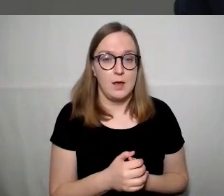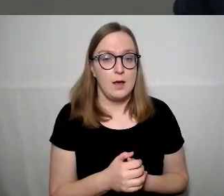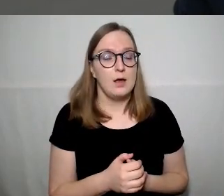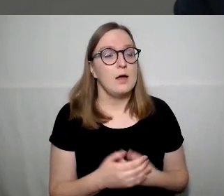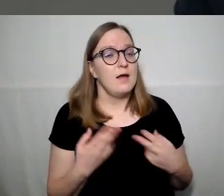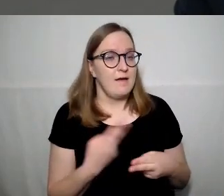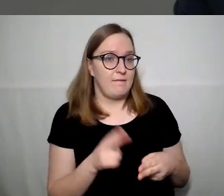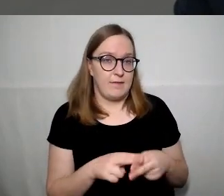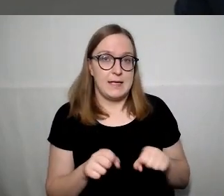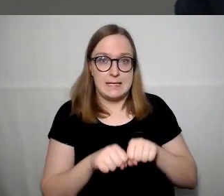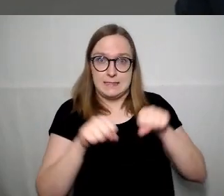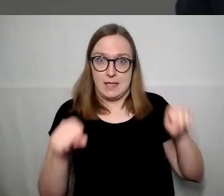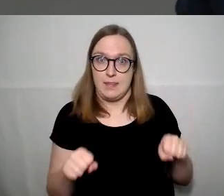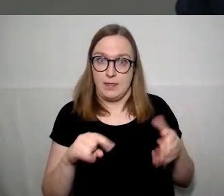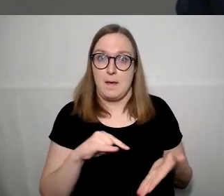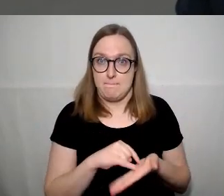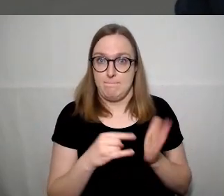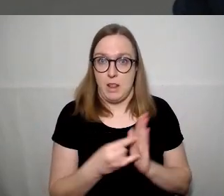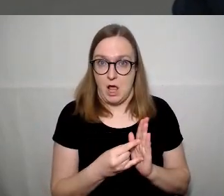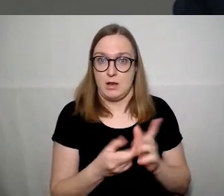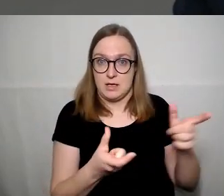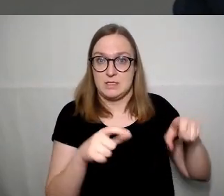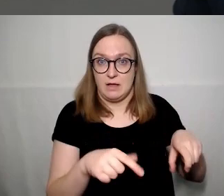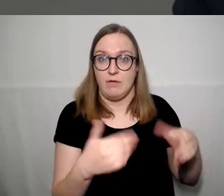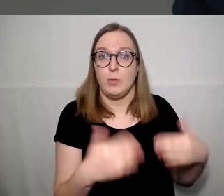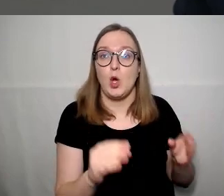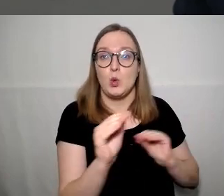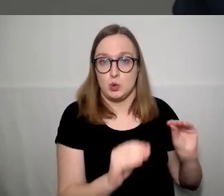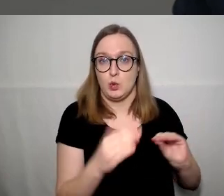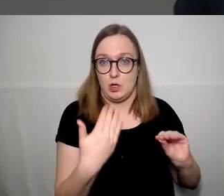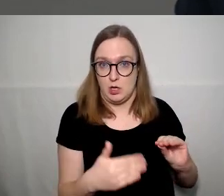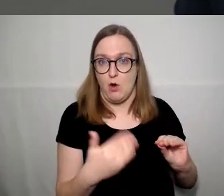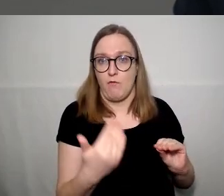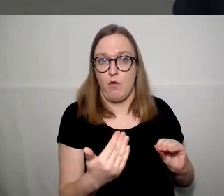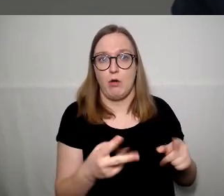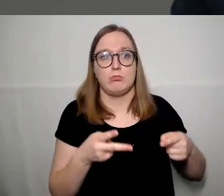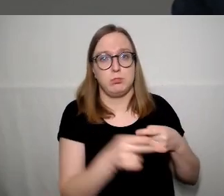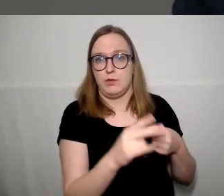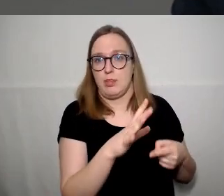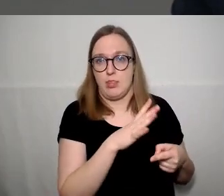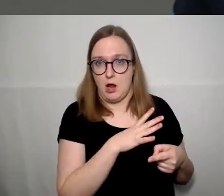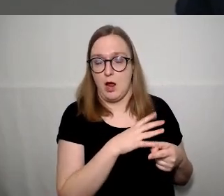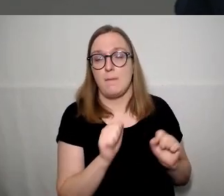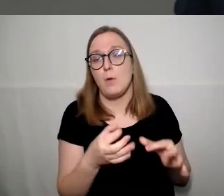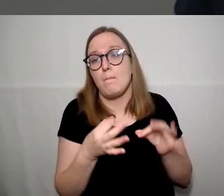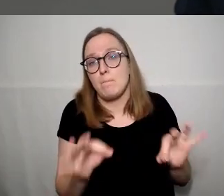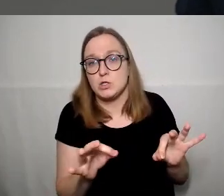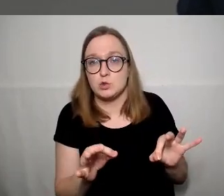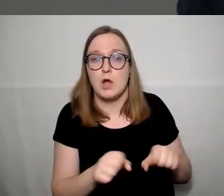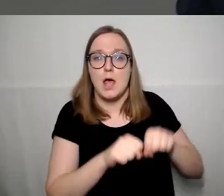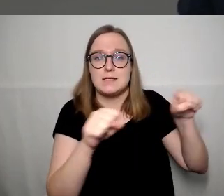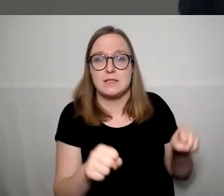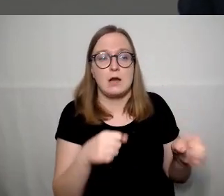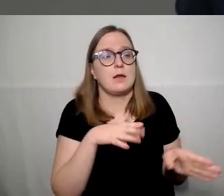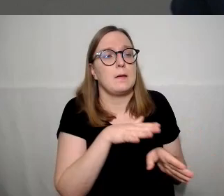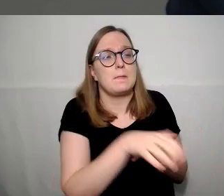Kadangi strateginiai planai savivaldybė yra sukurti ir jie iš tikrųjų yra ilgalaikiai, tai mes galim pasiūlyti, kaip mes dirbsime ir kaip mes tą strategiją įgyvendinsime, tai